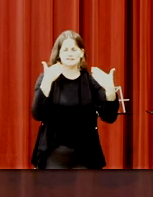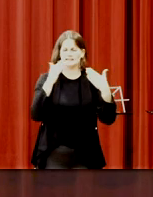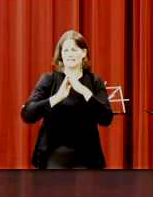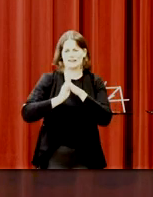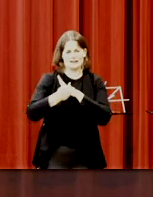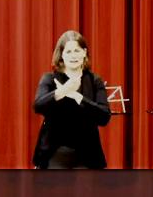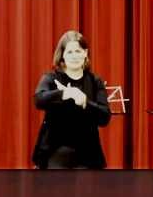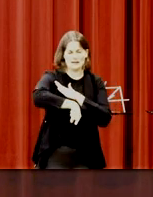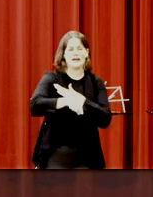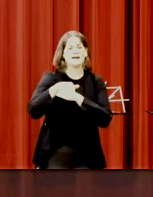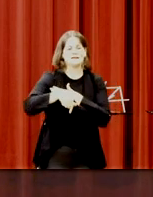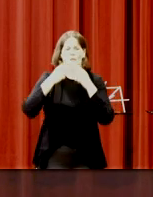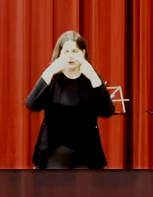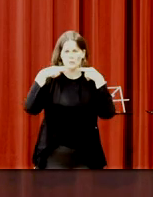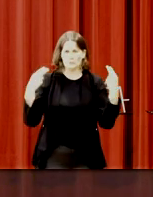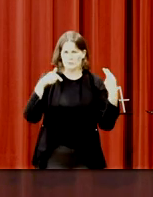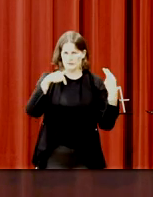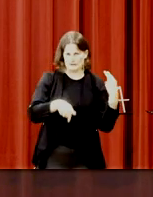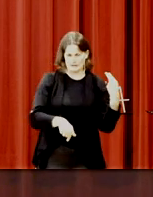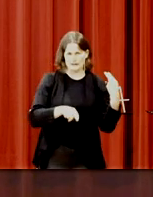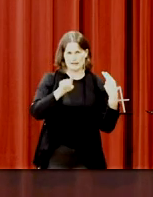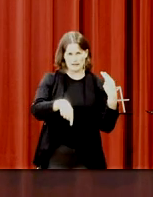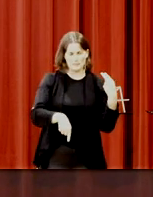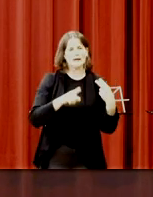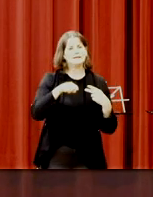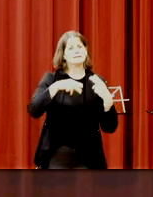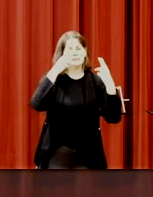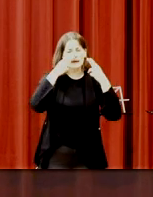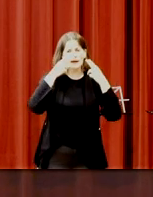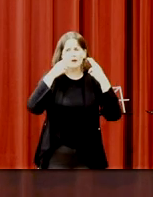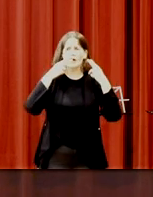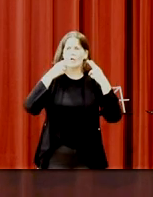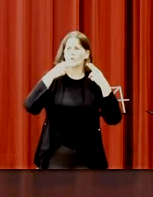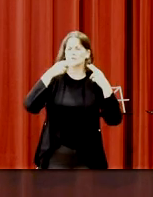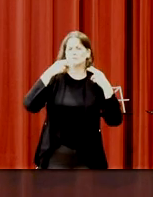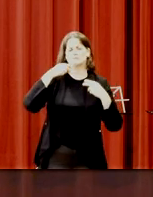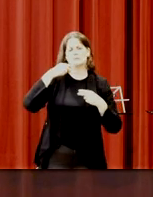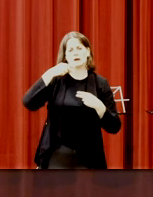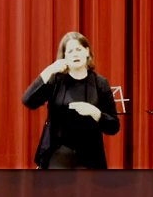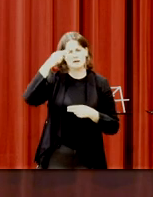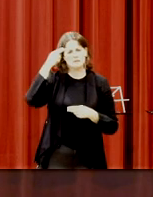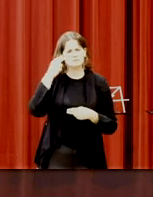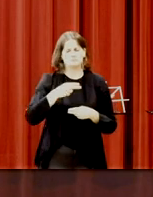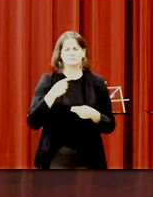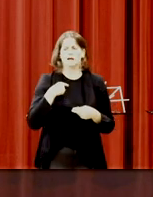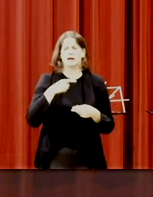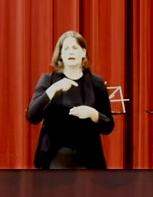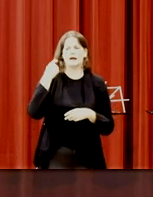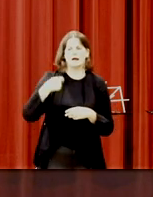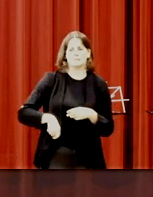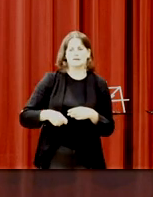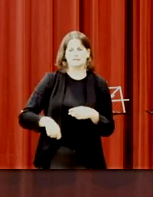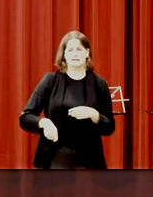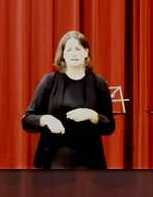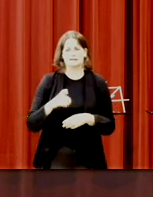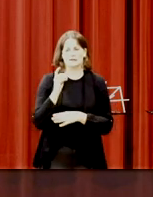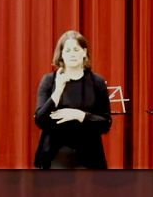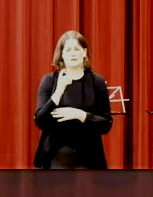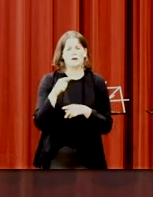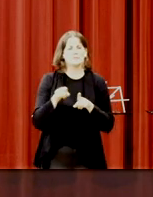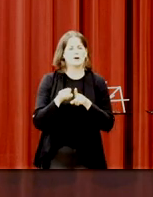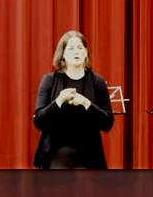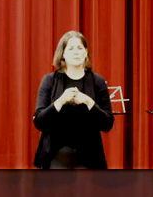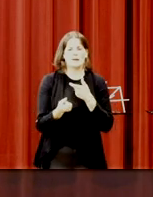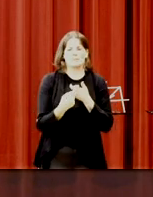Diputació, que com a membre del Consell Social creu la feina que fa el Consell i l'ajuda, però l'ha ajudat d'una manera